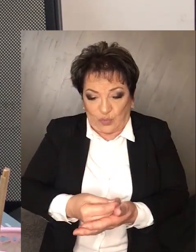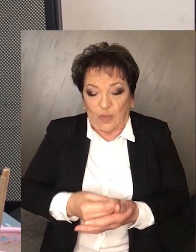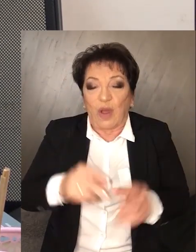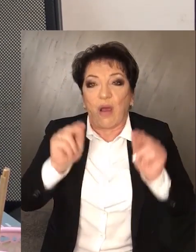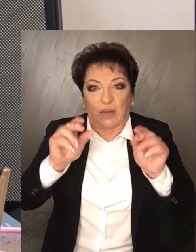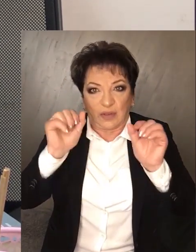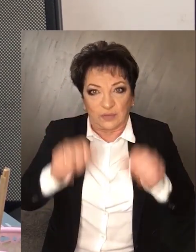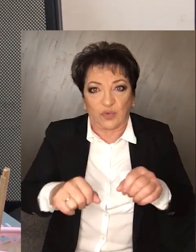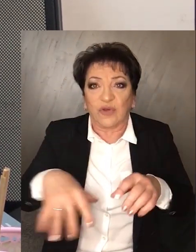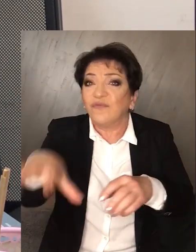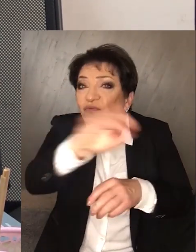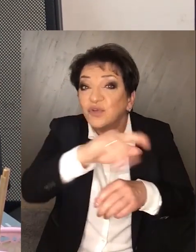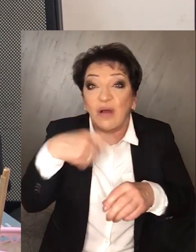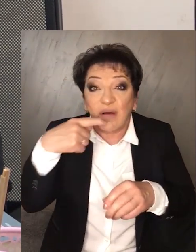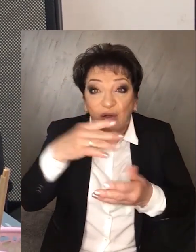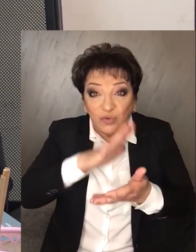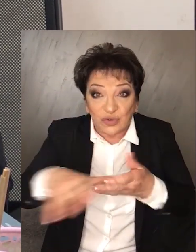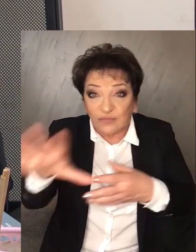եք, չէ՞ անկեղծ։